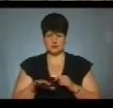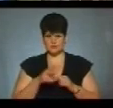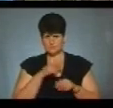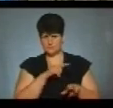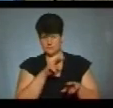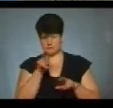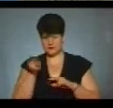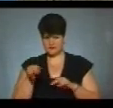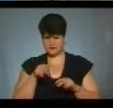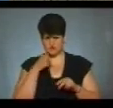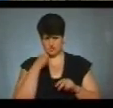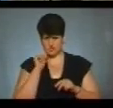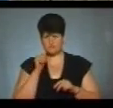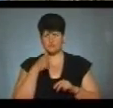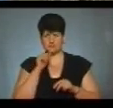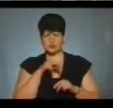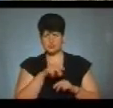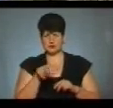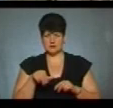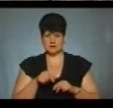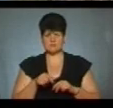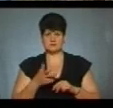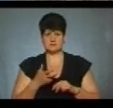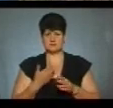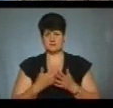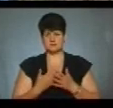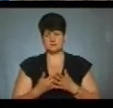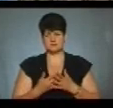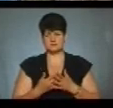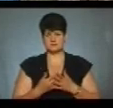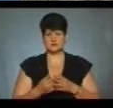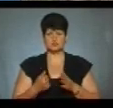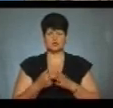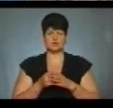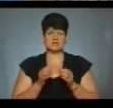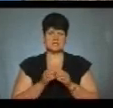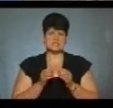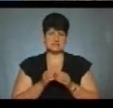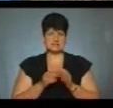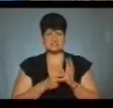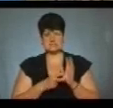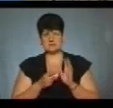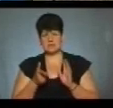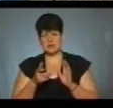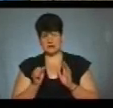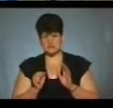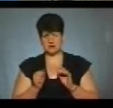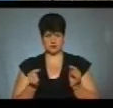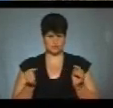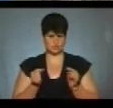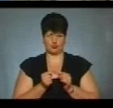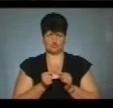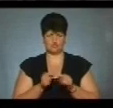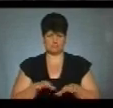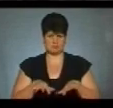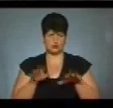дивилися, оглядали, бо ми вчора ще обійшли, то оглядали десь до 10, ну, 7 гектарів це є точно